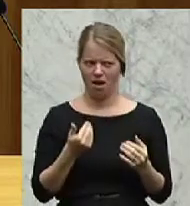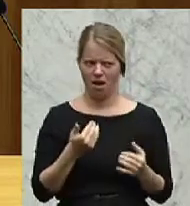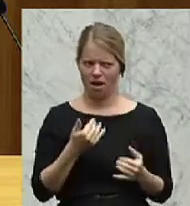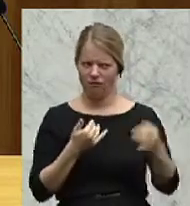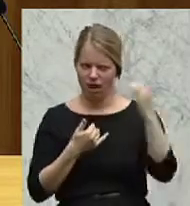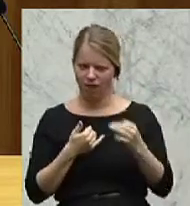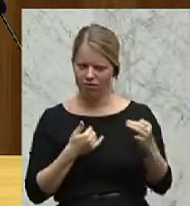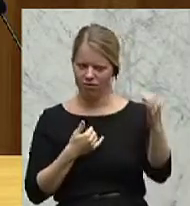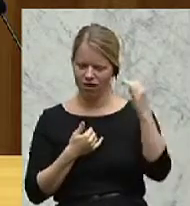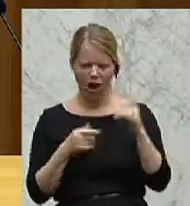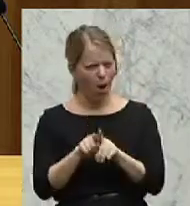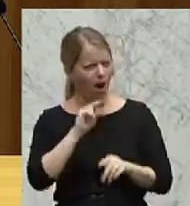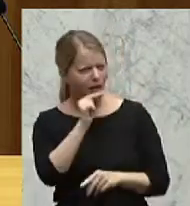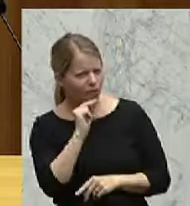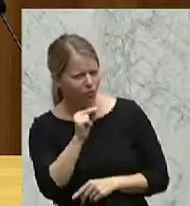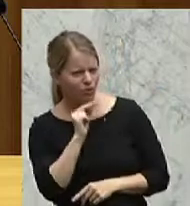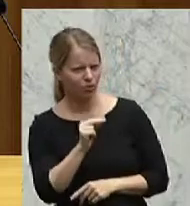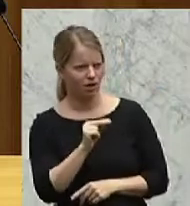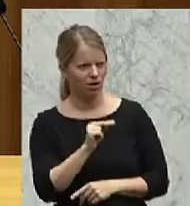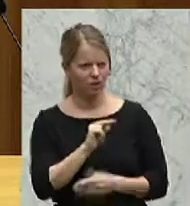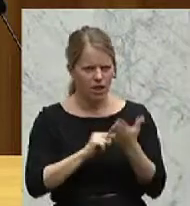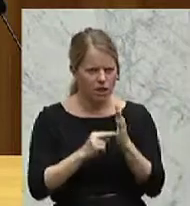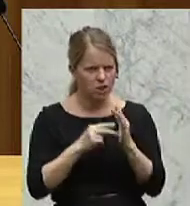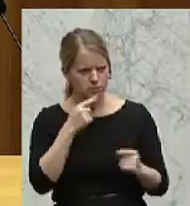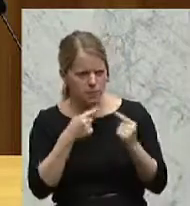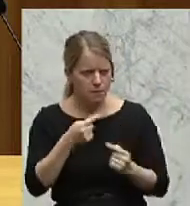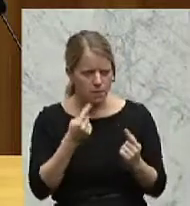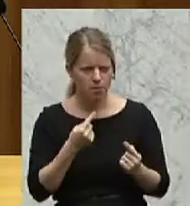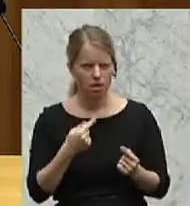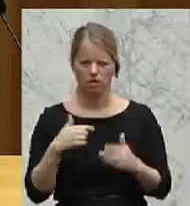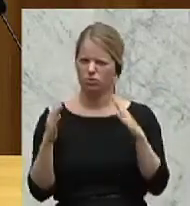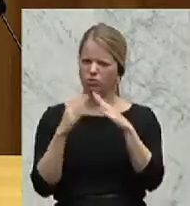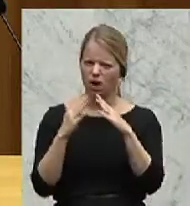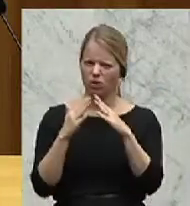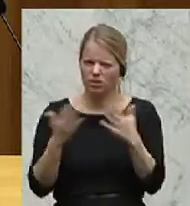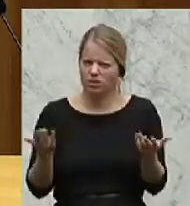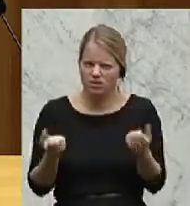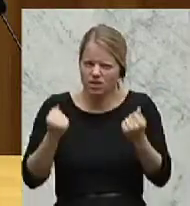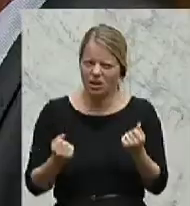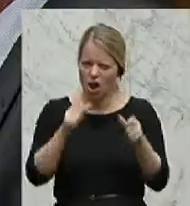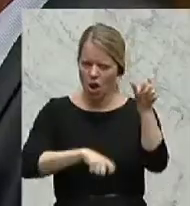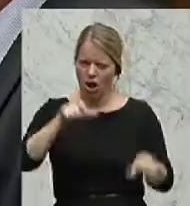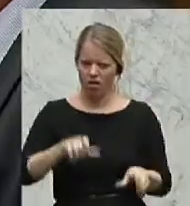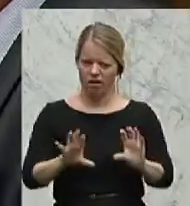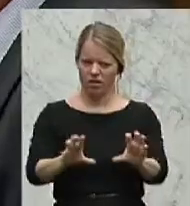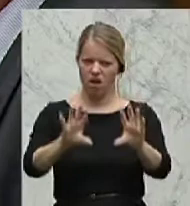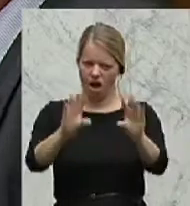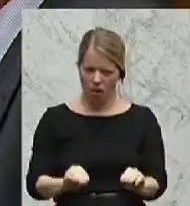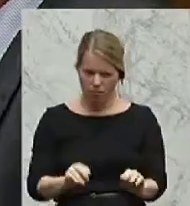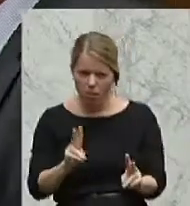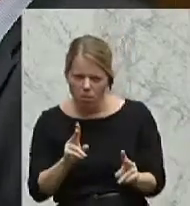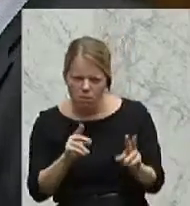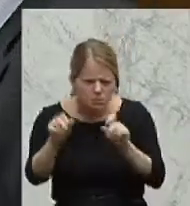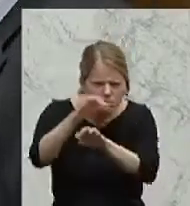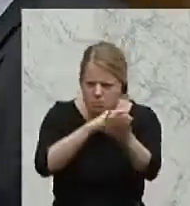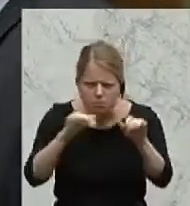Fragen, und auch die Beantwortung, die dementsprechend technisch gekommen ist, zu Hause haben die Leute die Fernsehschirme abgeschalten, weil sie nichts mehr verstanden haben.